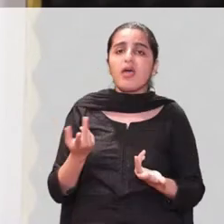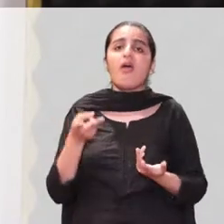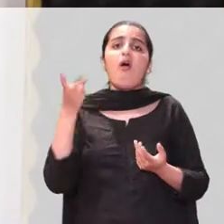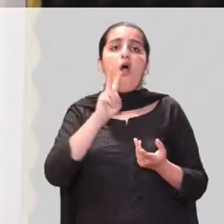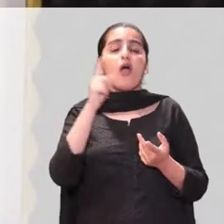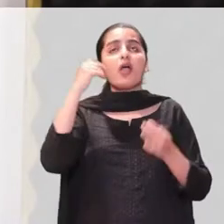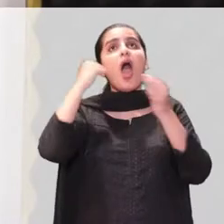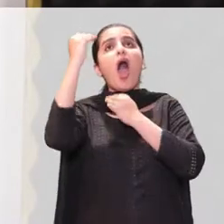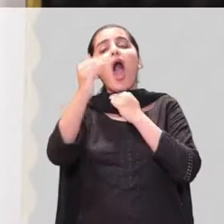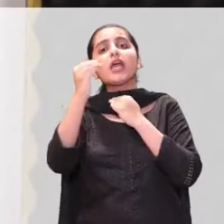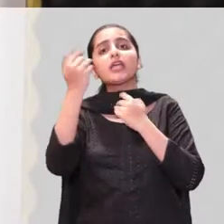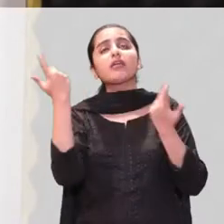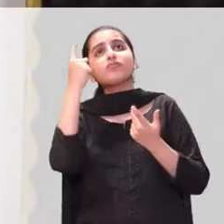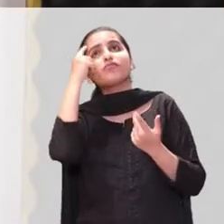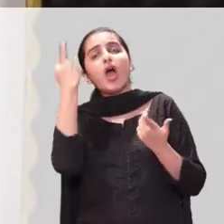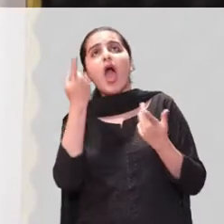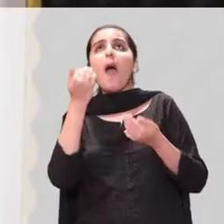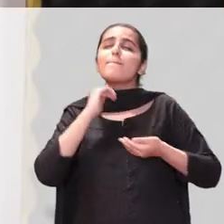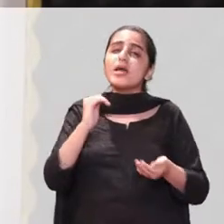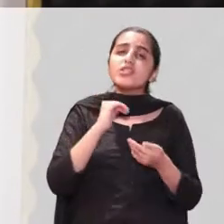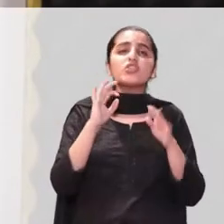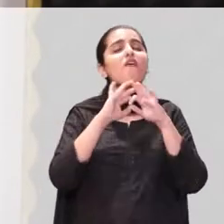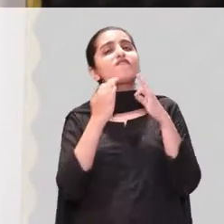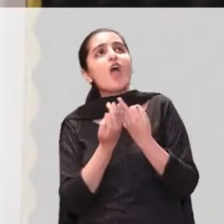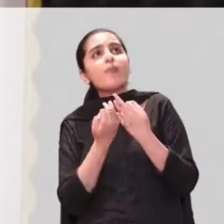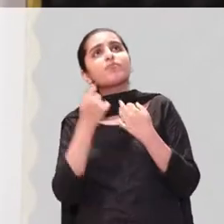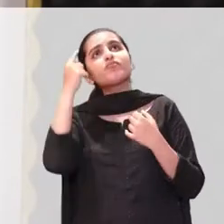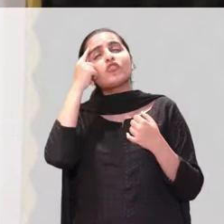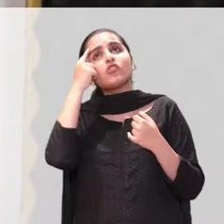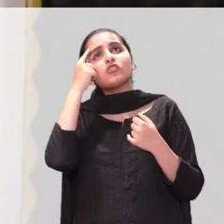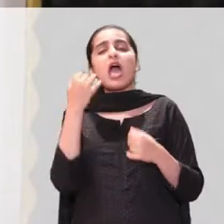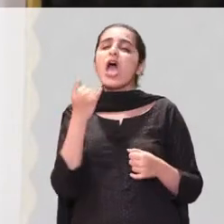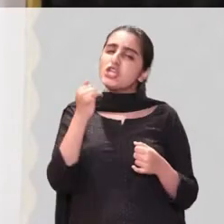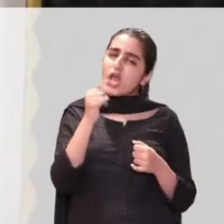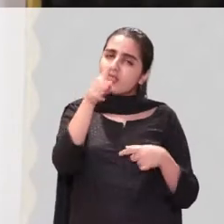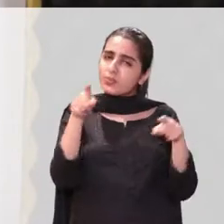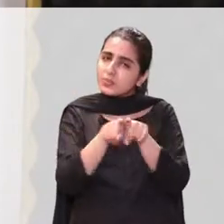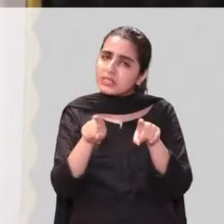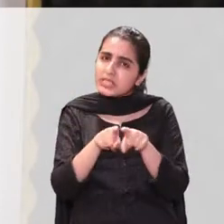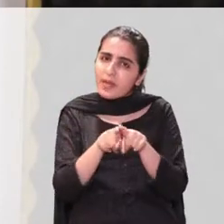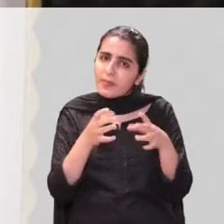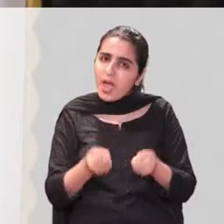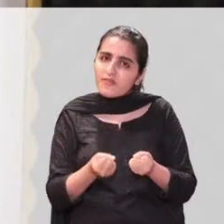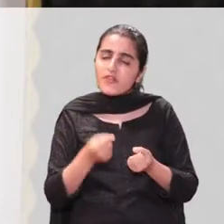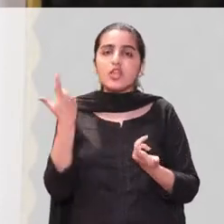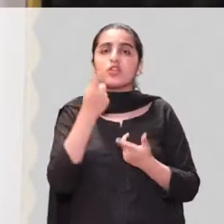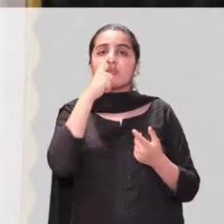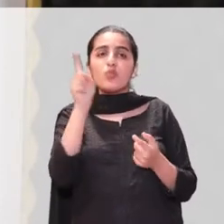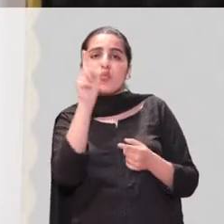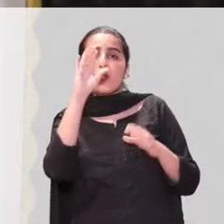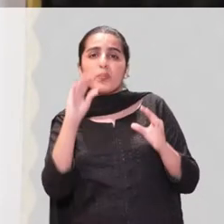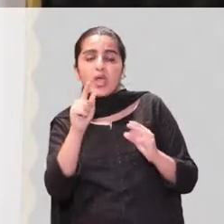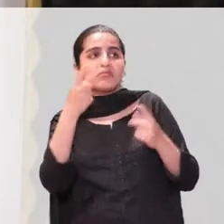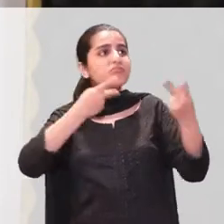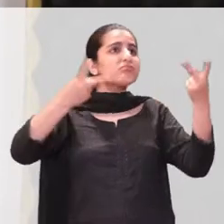सुनना असतोष ने अपने फ्यूचर के बारे में वह बच्चे शामली 360 आपके भी हम शौर्य ही खराब है जो या फिर